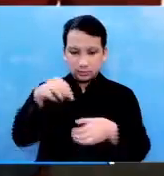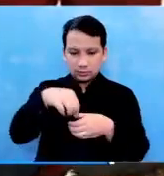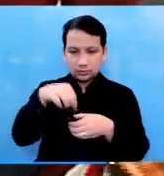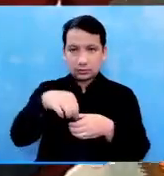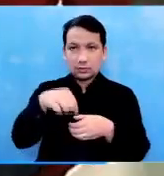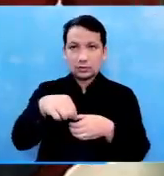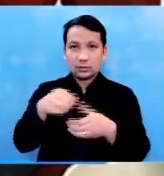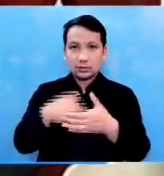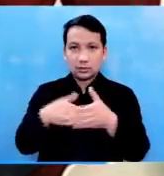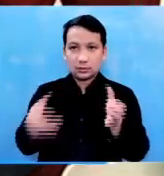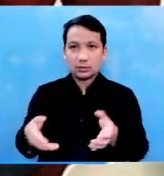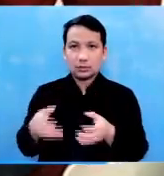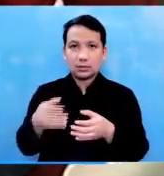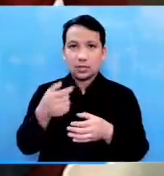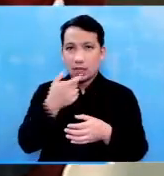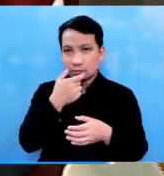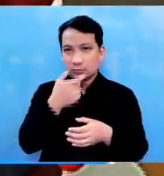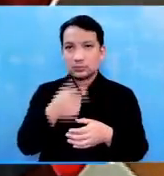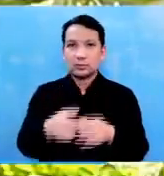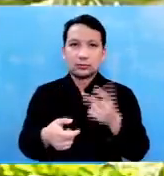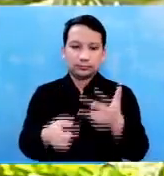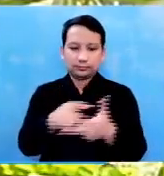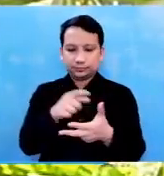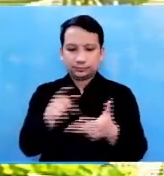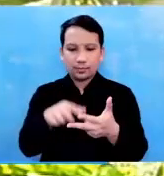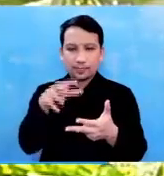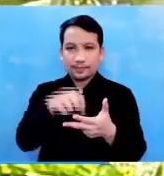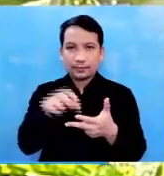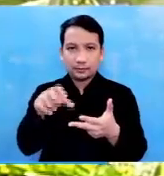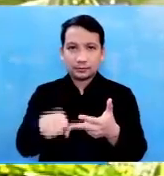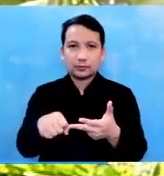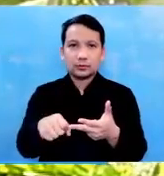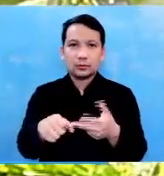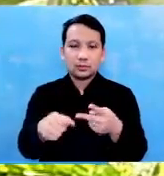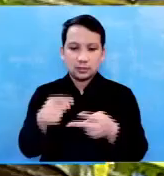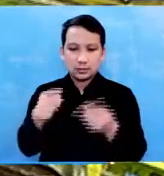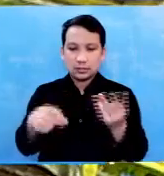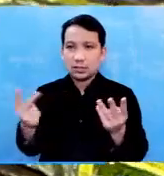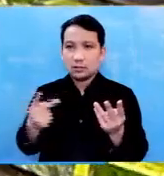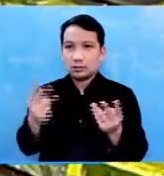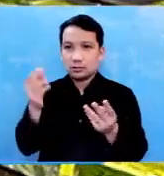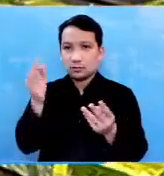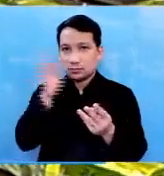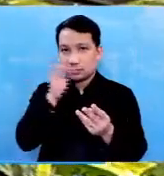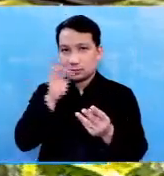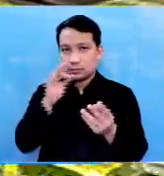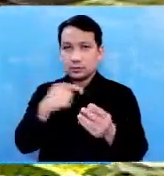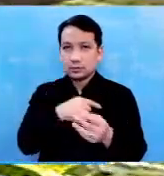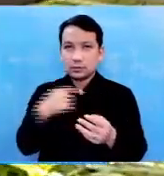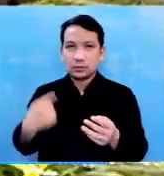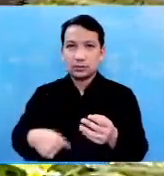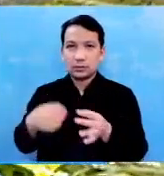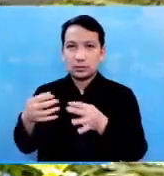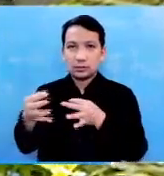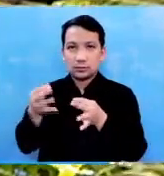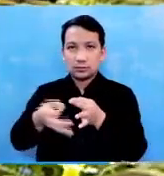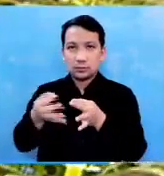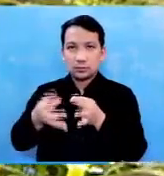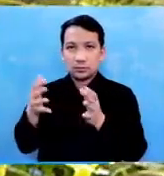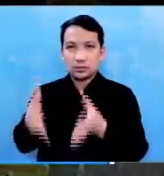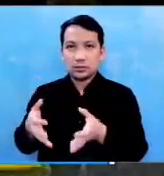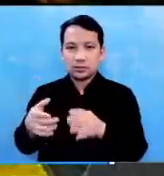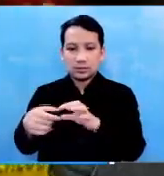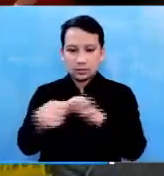biskwit. Inaresto ang tatlong Chinese nationals at kasama nilang Filipino-Chinese interpreter. Hinihinalang konektado ang mga suspects sa Golden